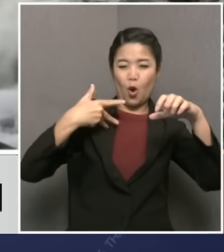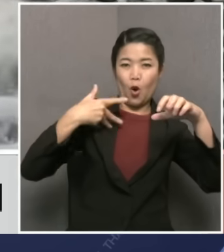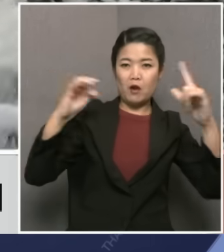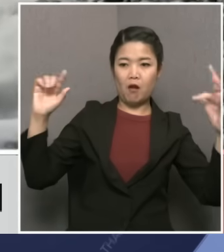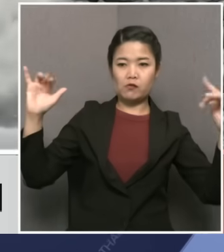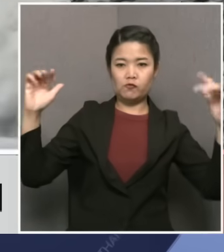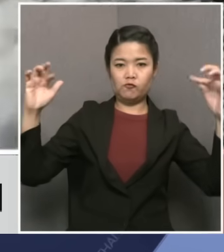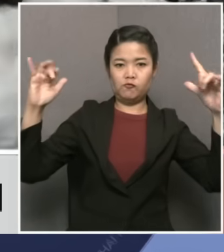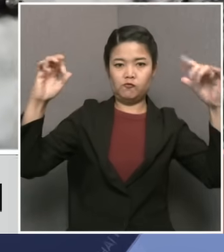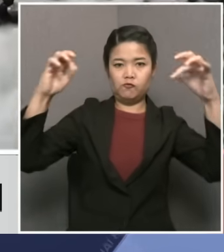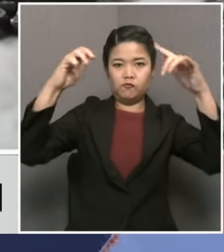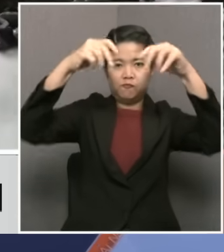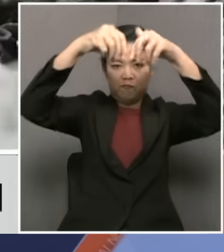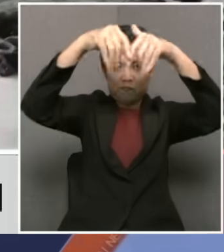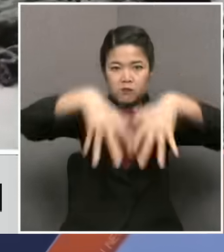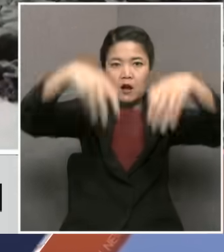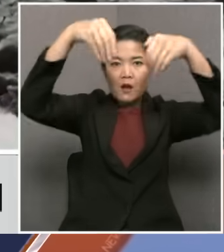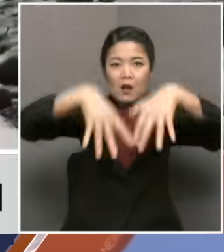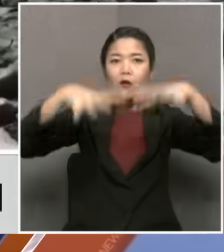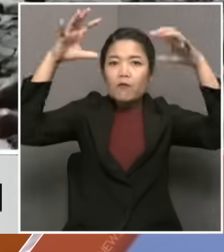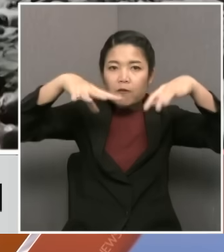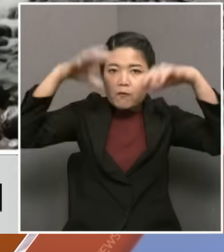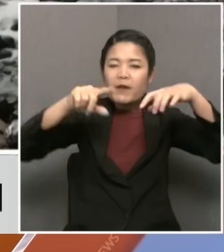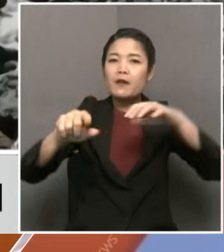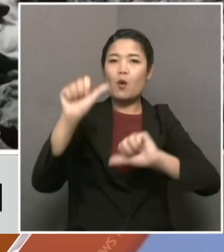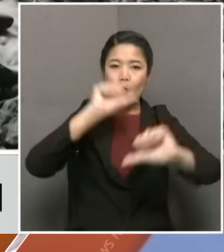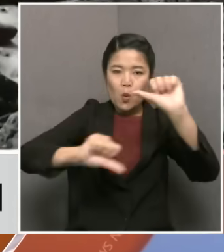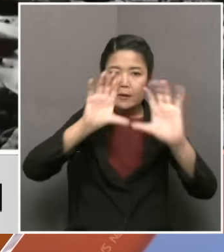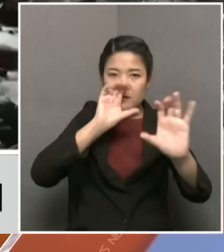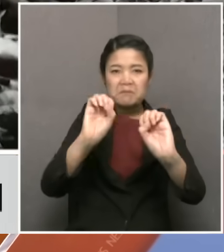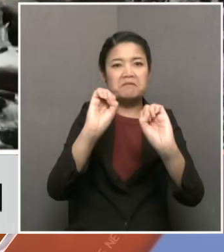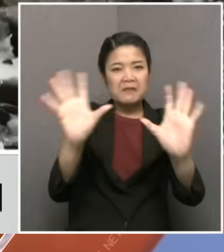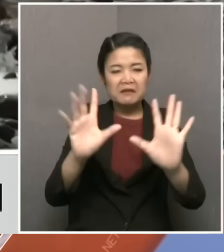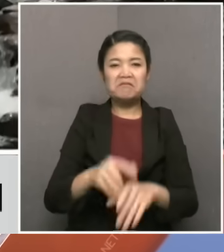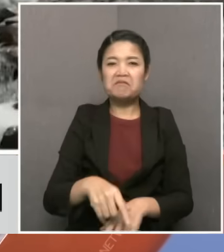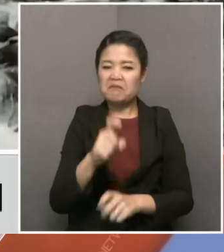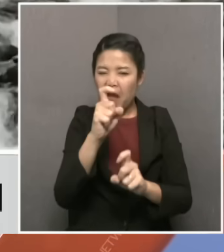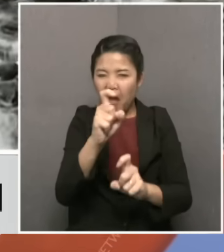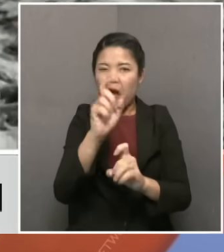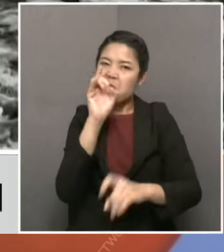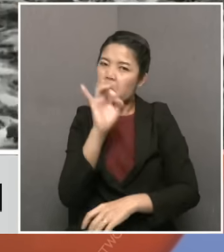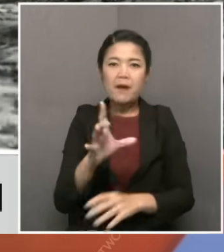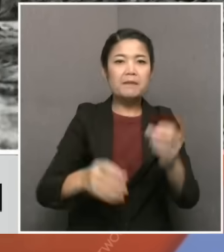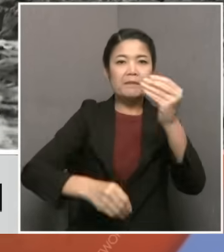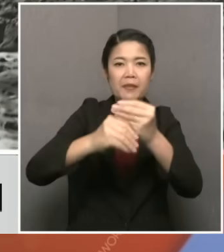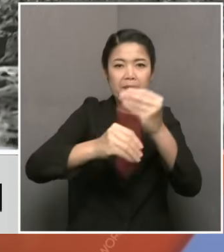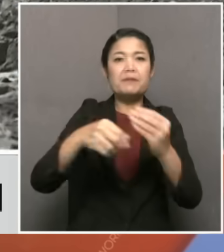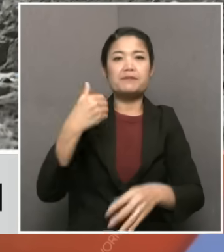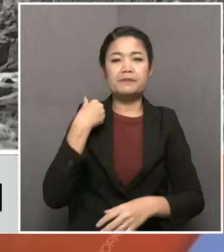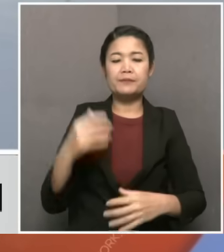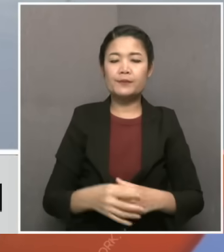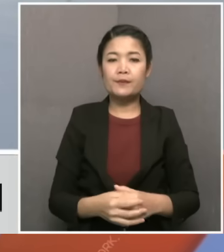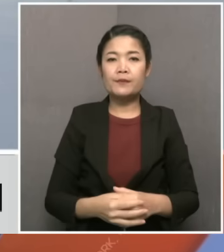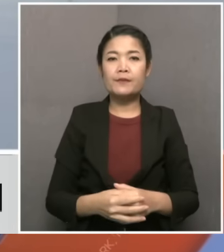าไปแล้วมันก็ปล่อยลงมาเป็นฝนนะฉะนั้นวิทยาศาสตร์มีความชัดเจนว่ามันมีความรุนแรงขึ้นนะครับนอกจากนี้แล้วเนี่ยอย่าง